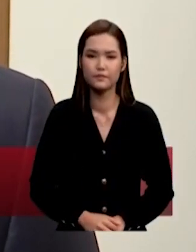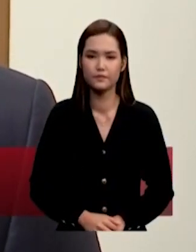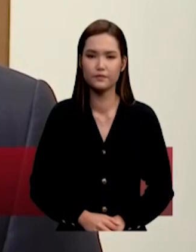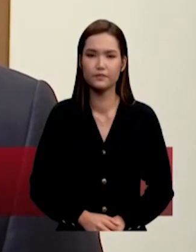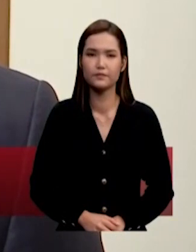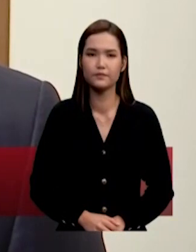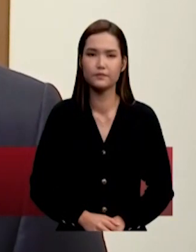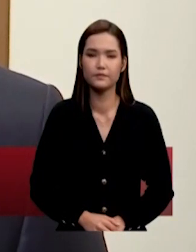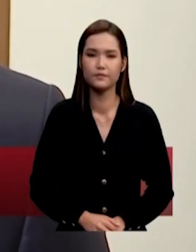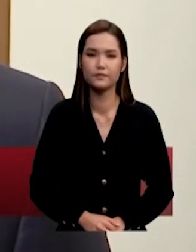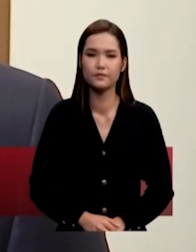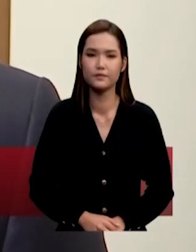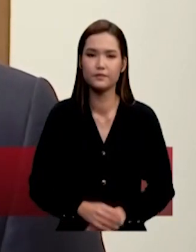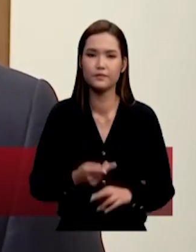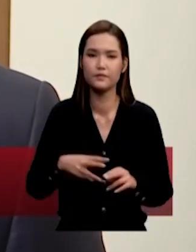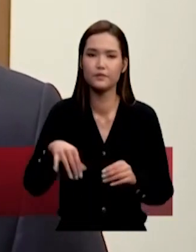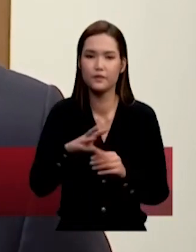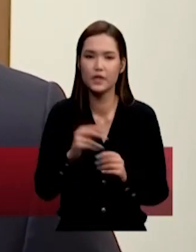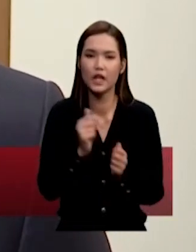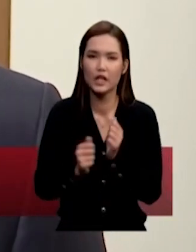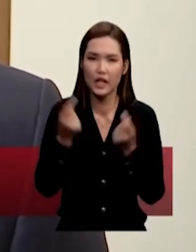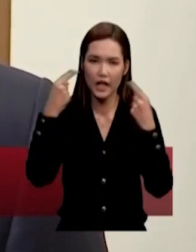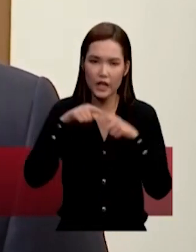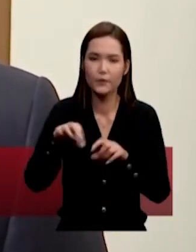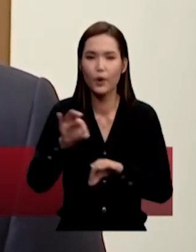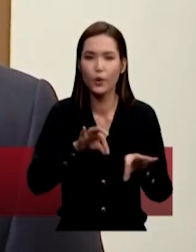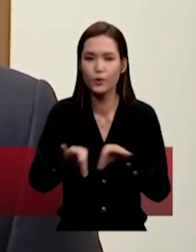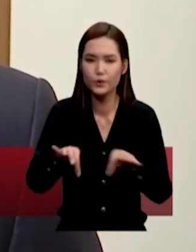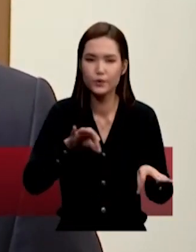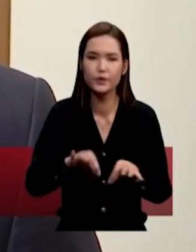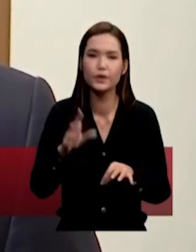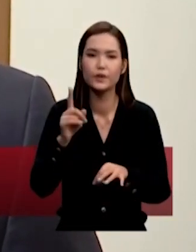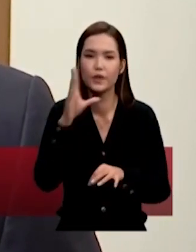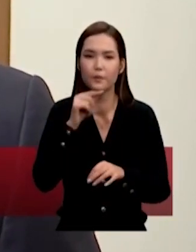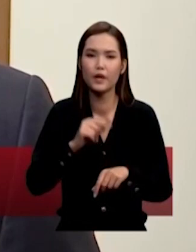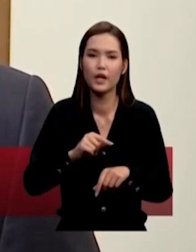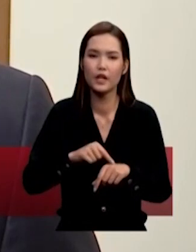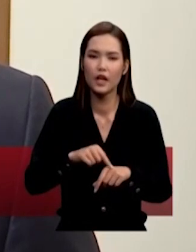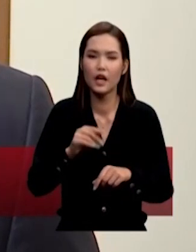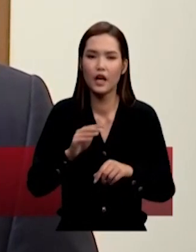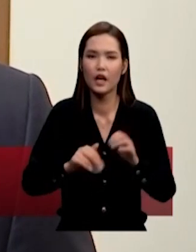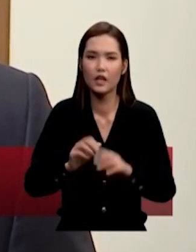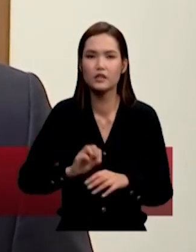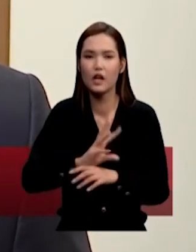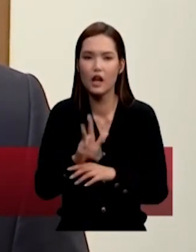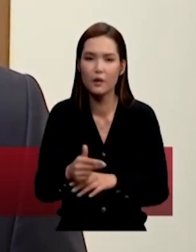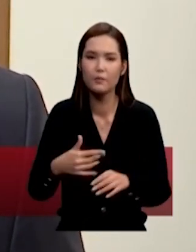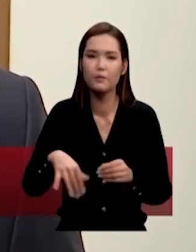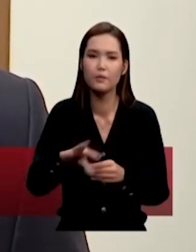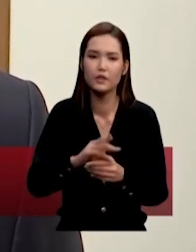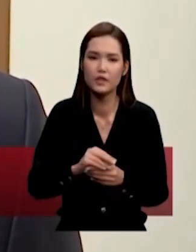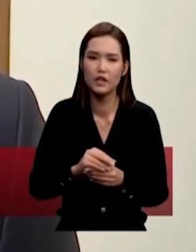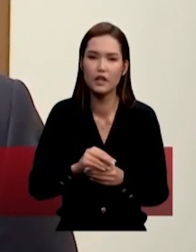будут обновления всей инфраструктуры. И, естественно, все будет обеспечивать за счет долгосрочных